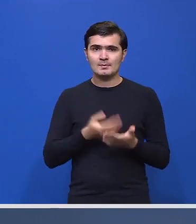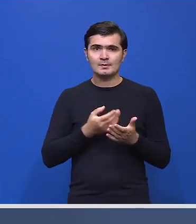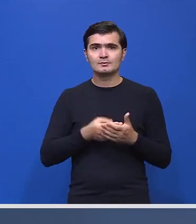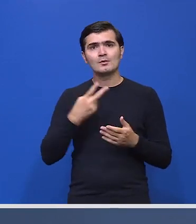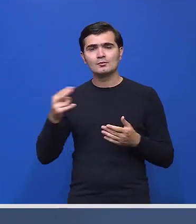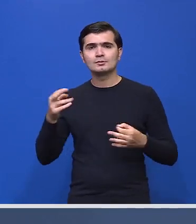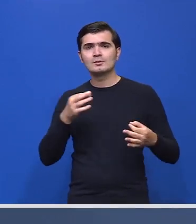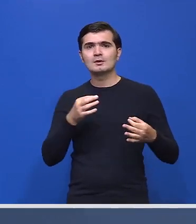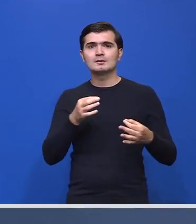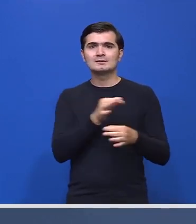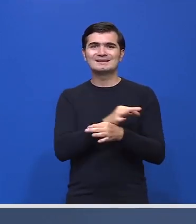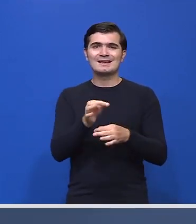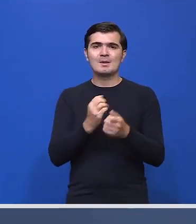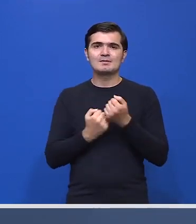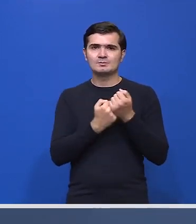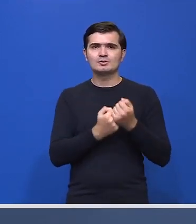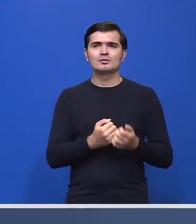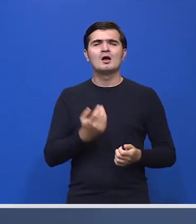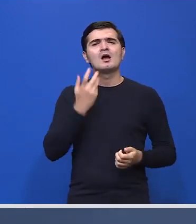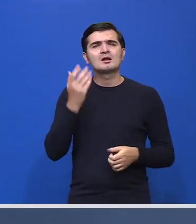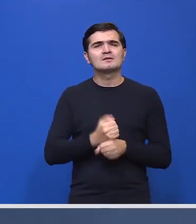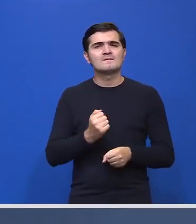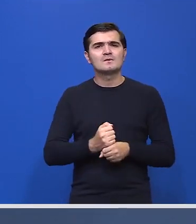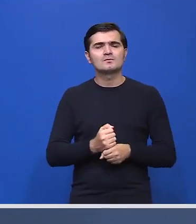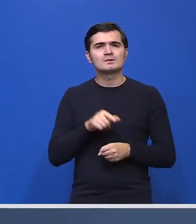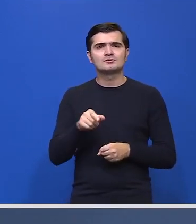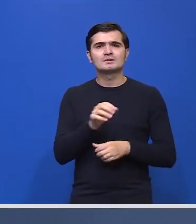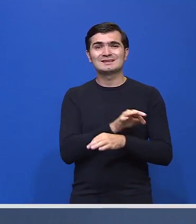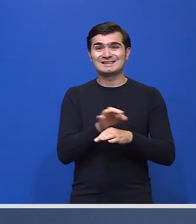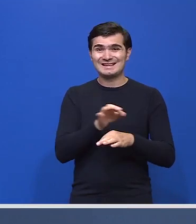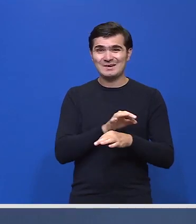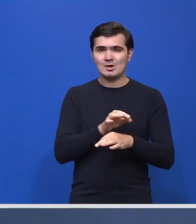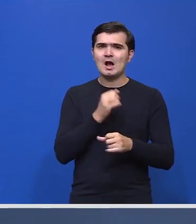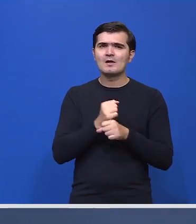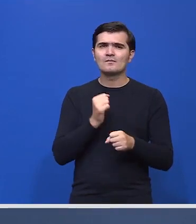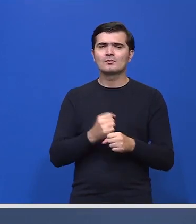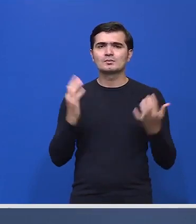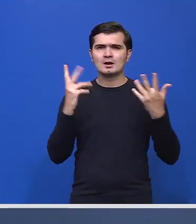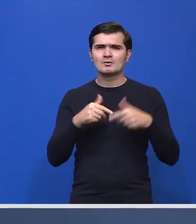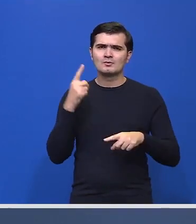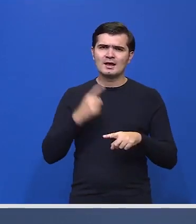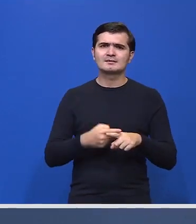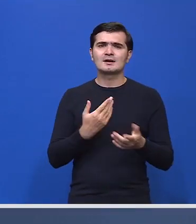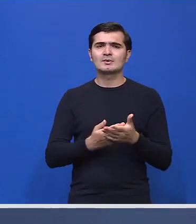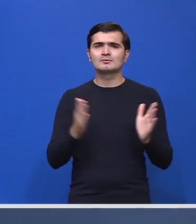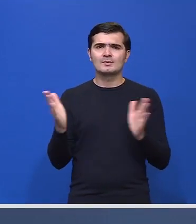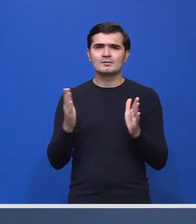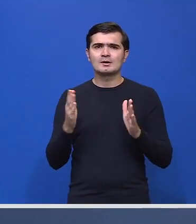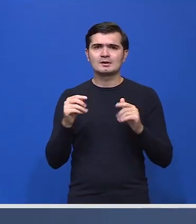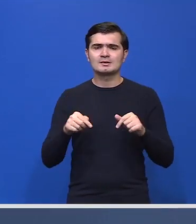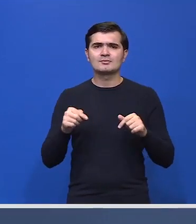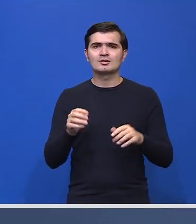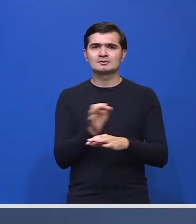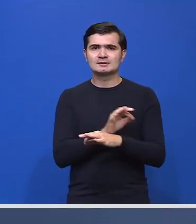sprijin în energie? Atunci când s-a făcut această schemă, s-a făcut calculul exact pentru perioada în care este această